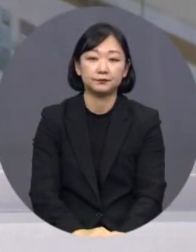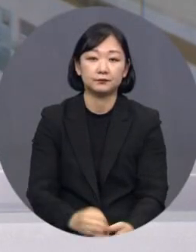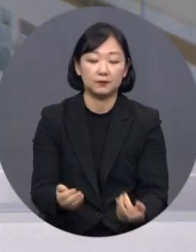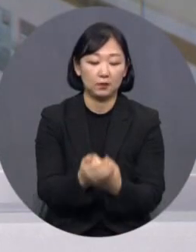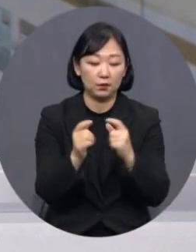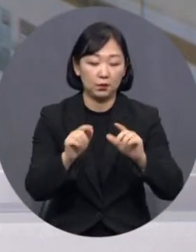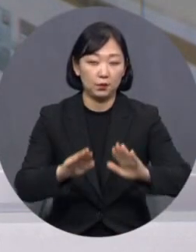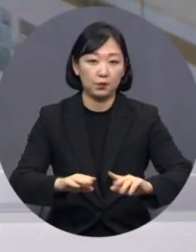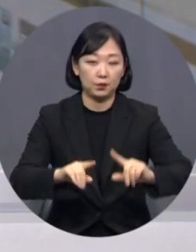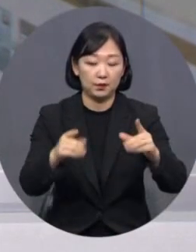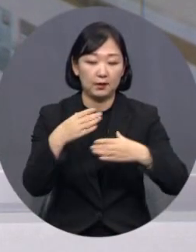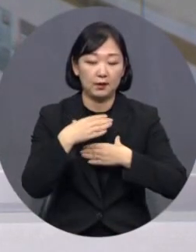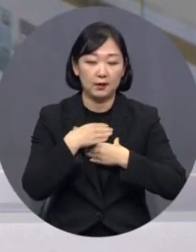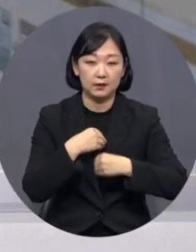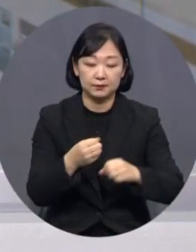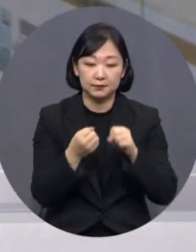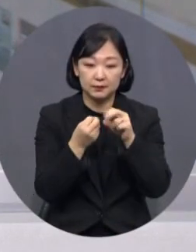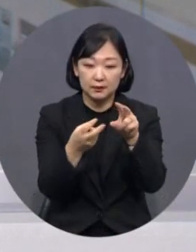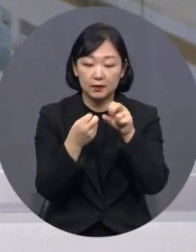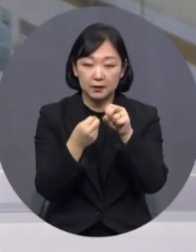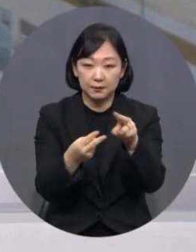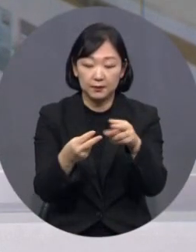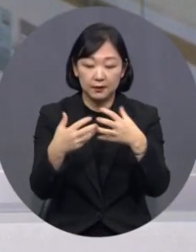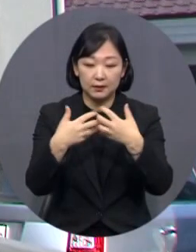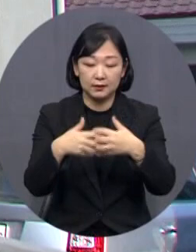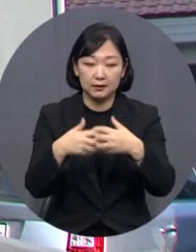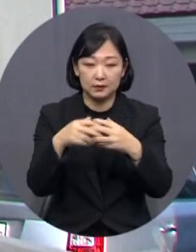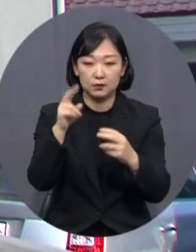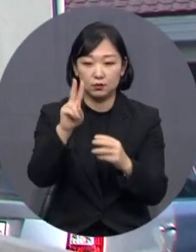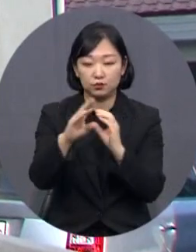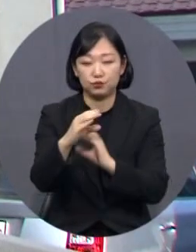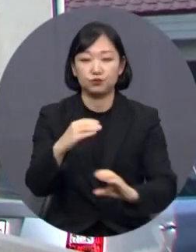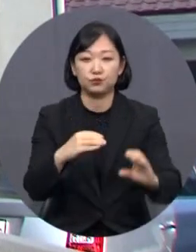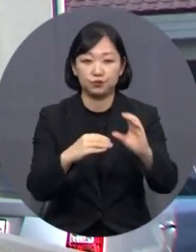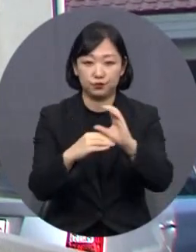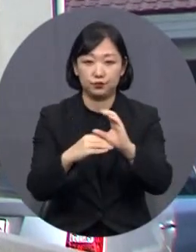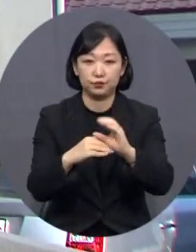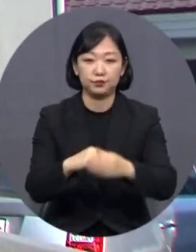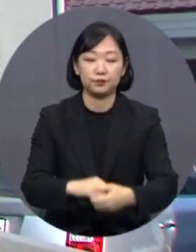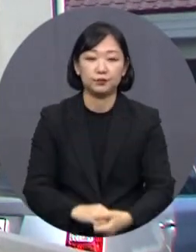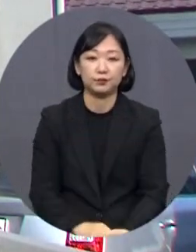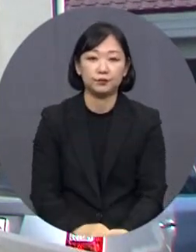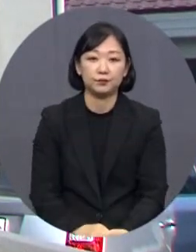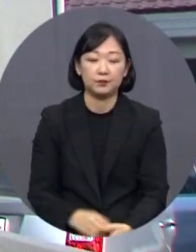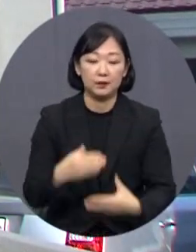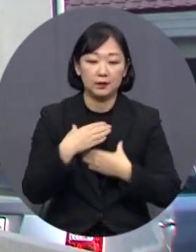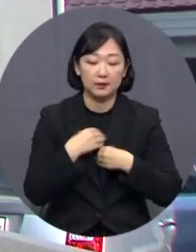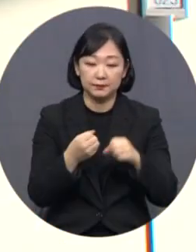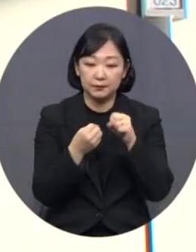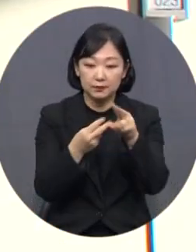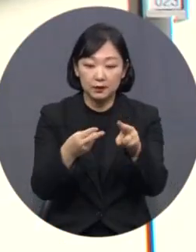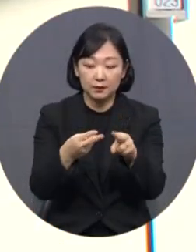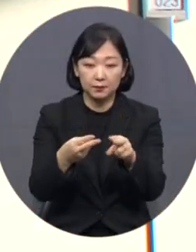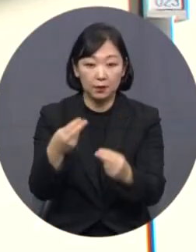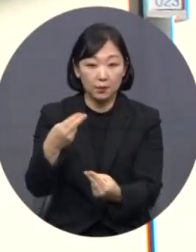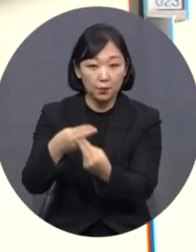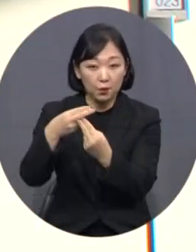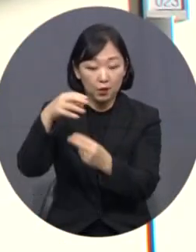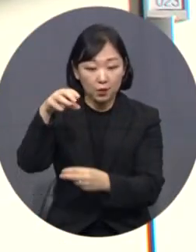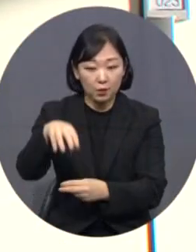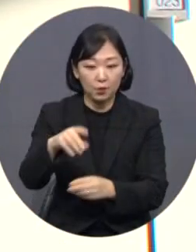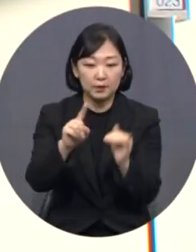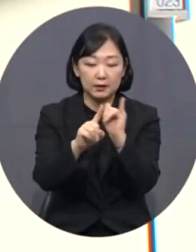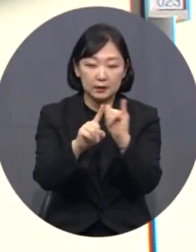제주도가 올해 안심 무인택배 보관함 두 개를 추가로 설치합니다 안심 무인택배 보관함은 1인